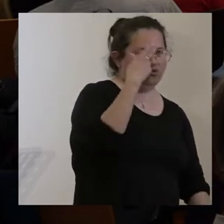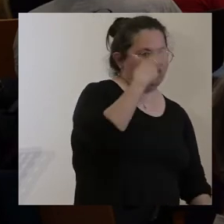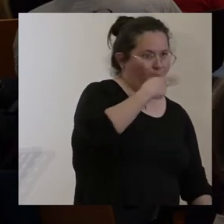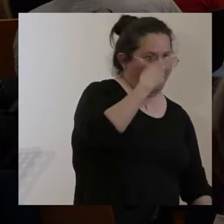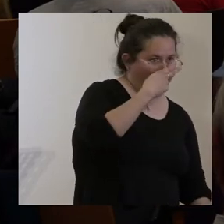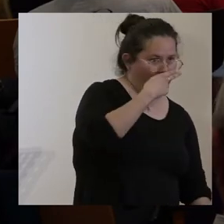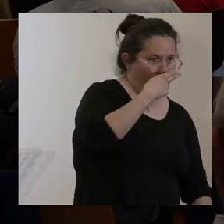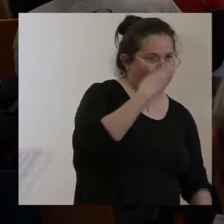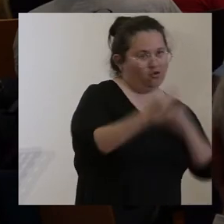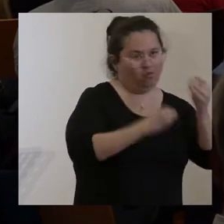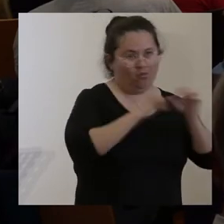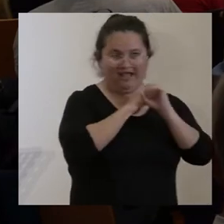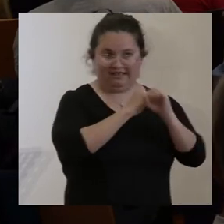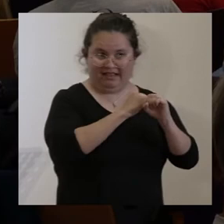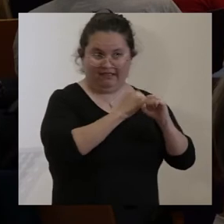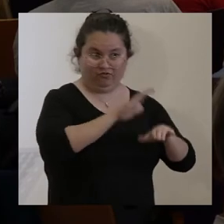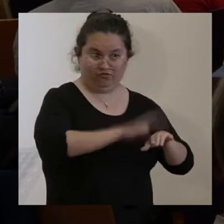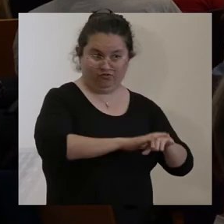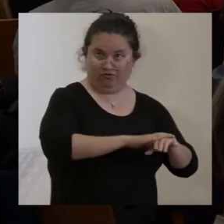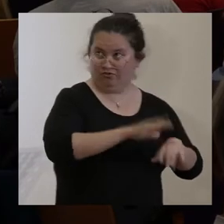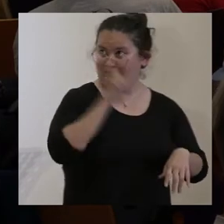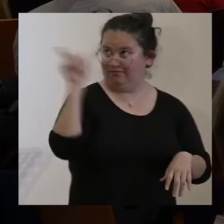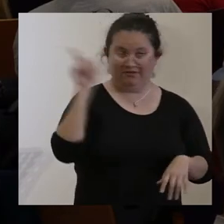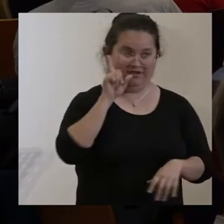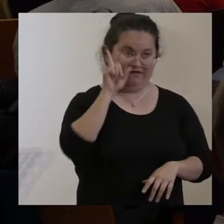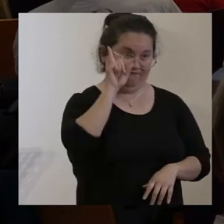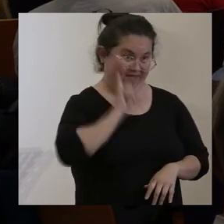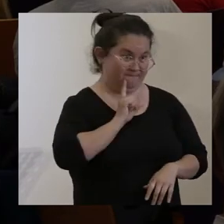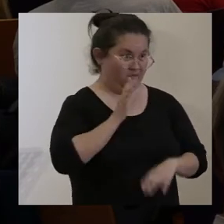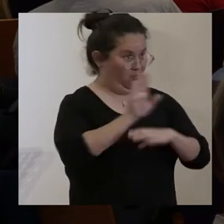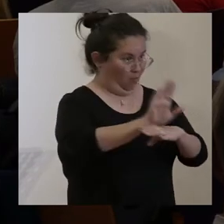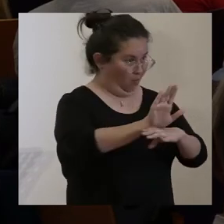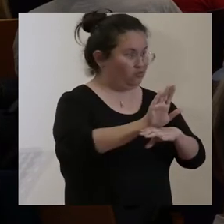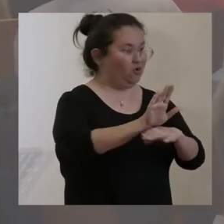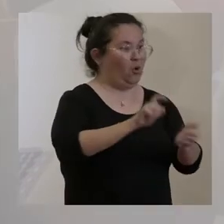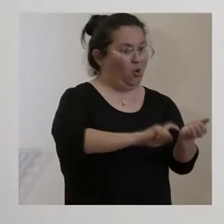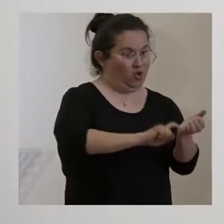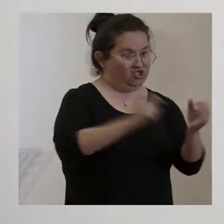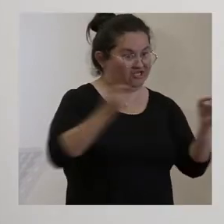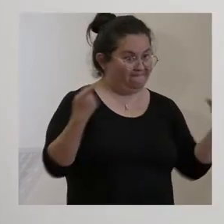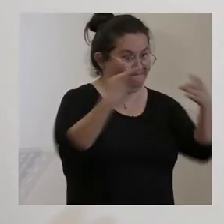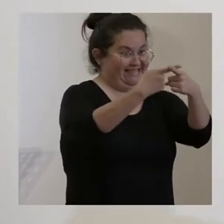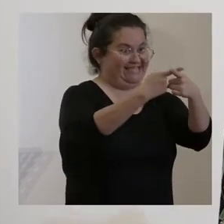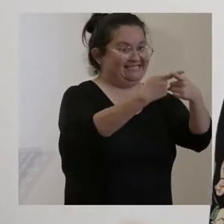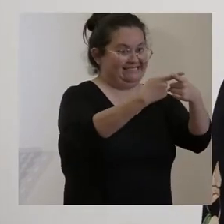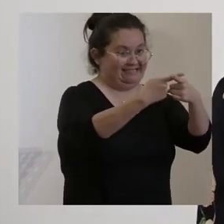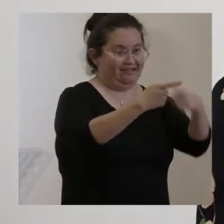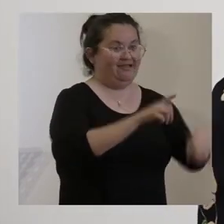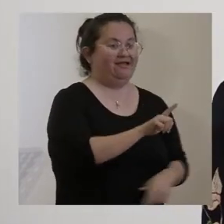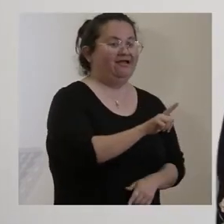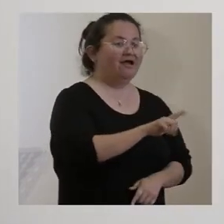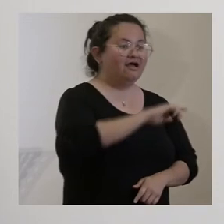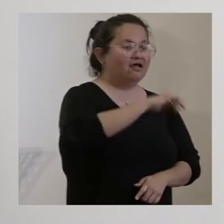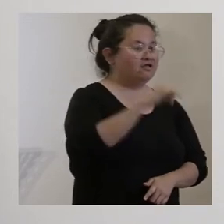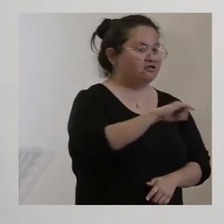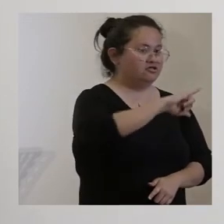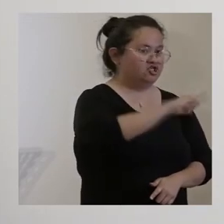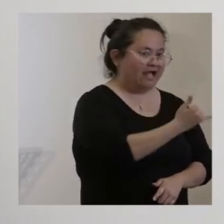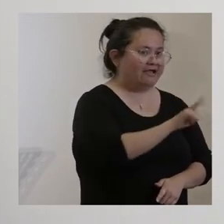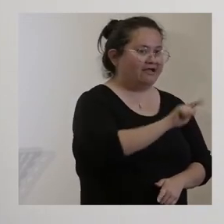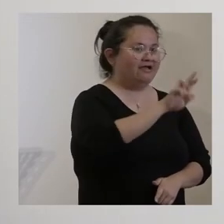pourtant bien une femme qui est ici représentée, qui plus est métissée, que Jacques Grasset de Saint-Sauveur a choisi de